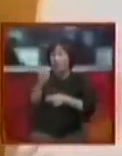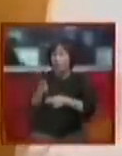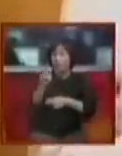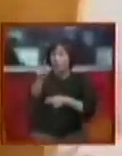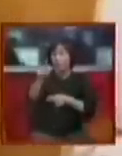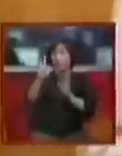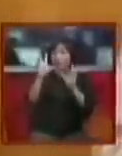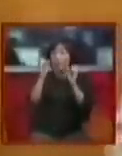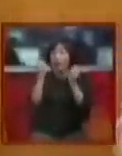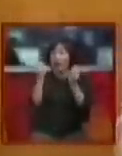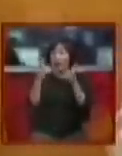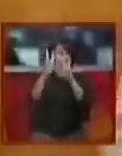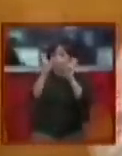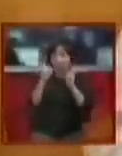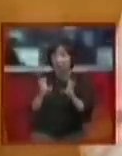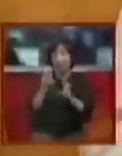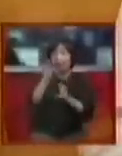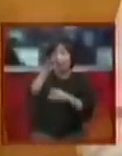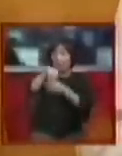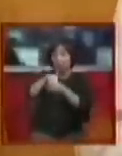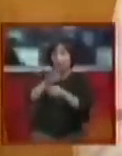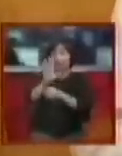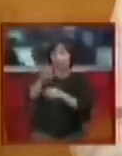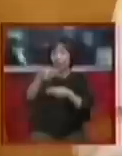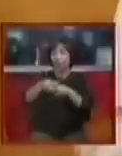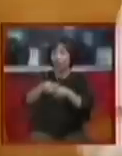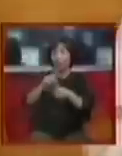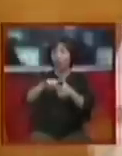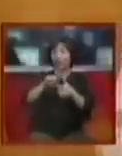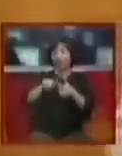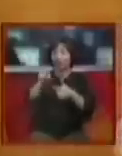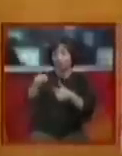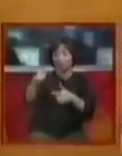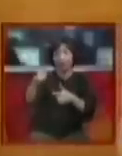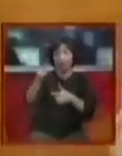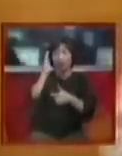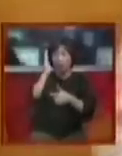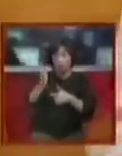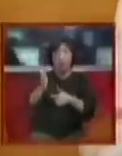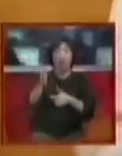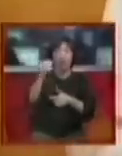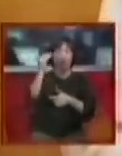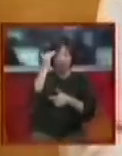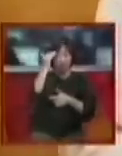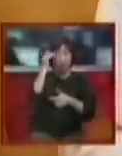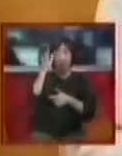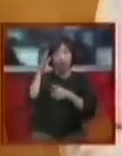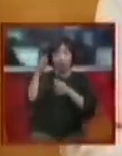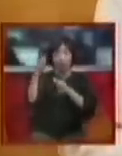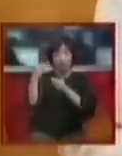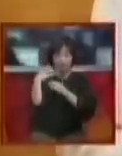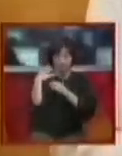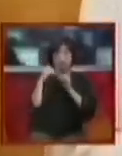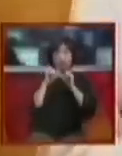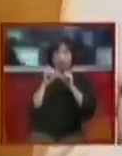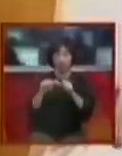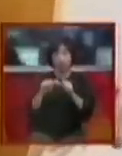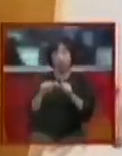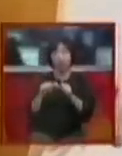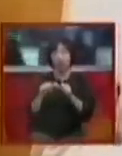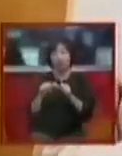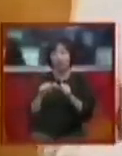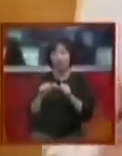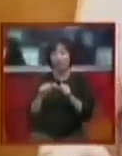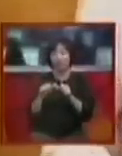ang titulong nakakabit sa iyong pangalan, may katiyakan din na pananagutan mo ang ginawa mong kasalanan.